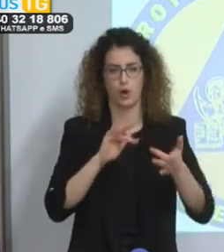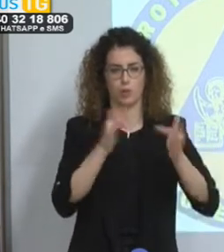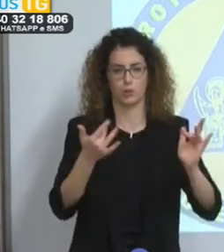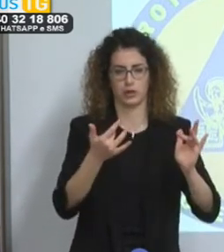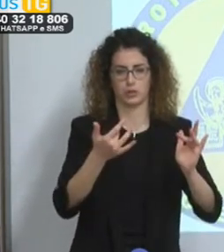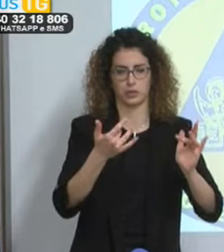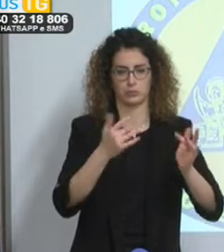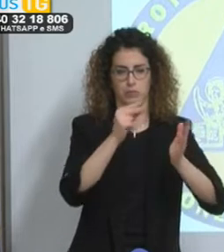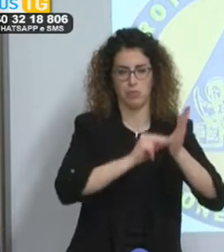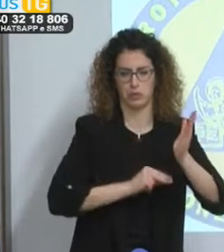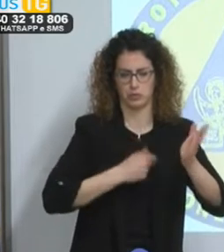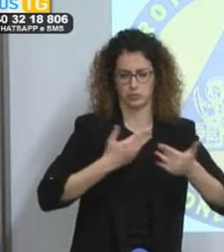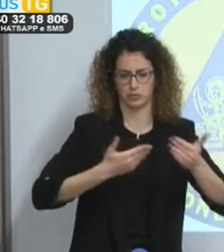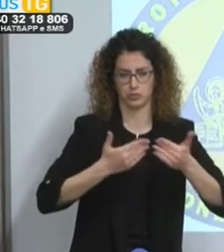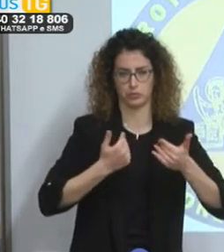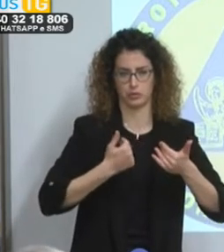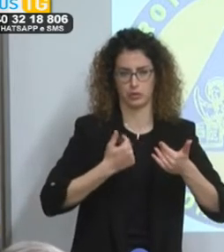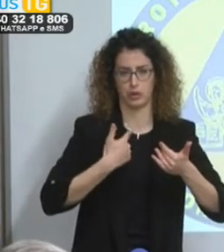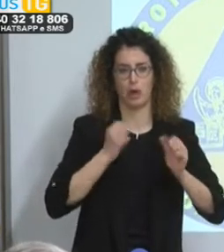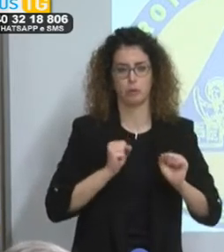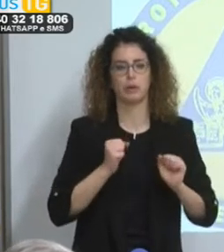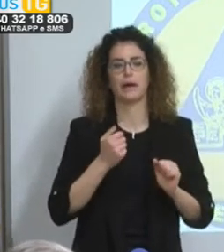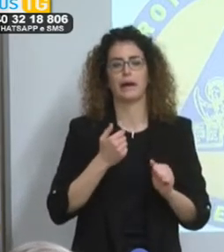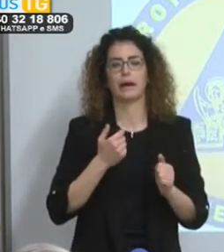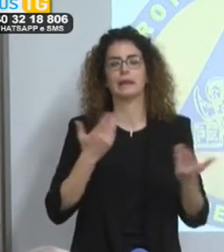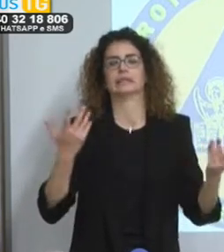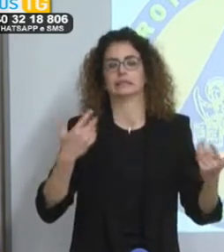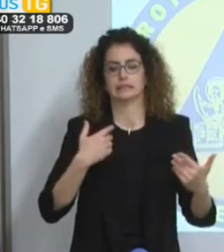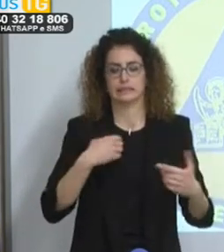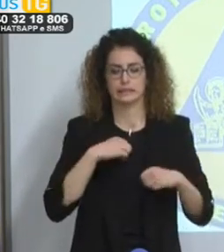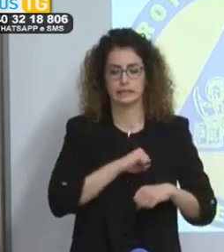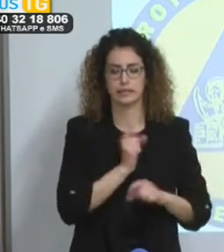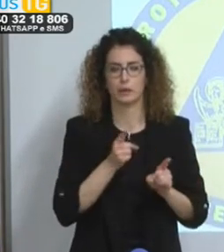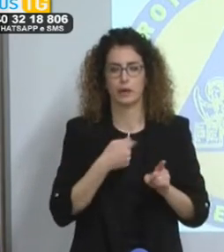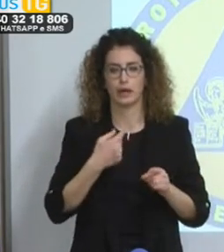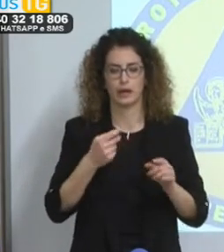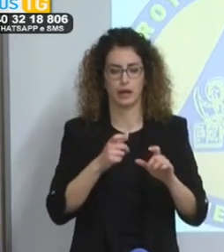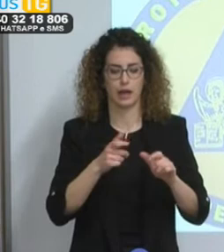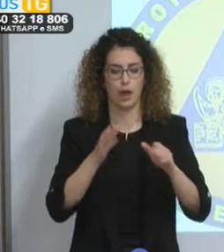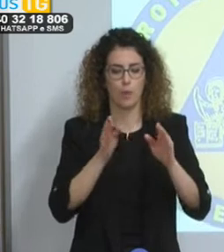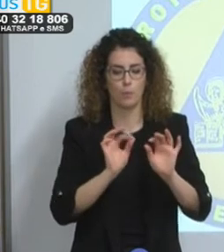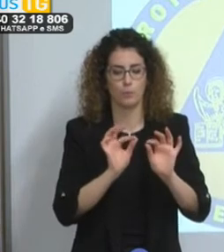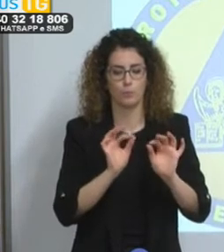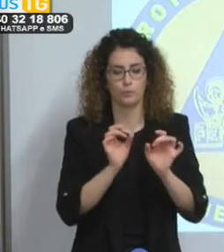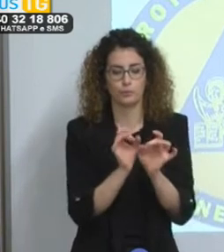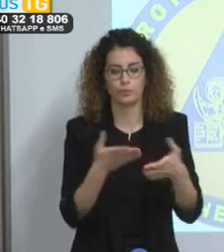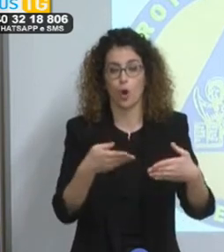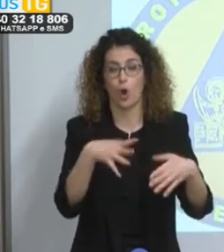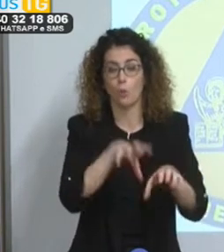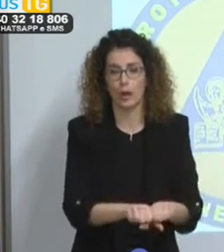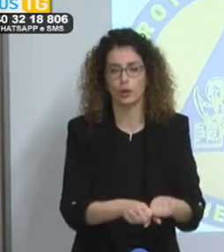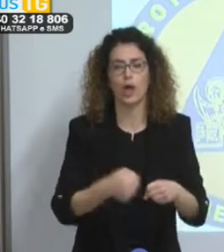minuto, magari hai la sfortuna che hai occupato l'ultimo posto e tua moglie o tuo marito che voleva venire con te non c'è più. Allora